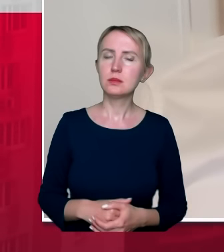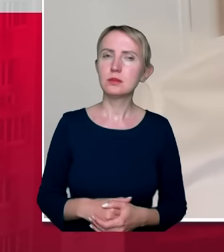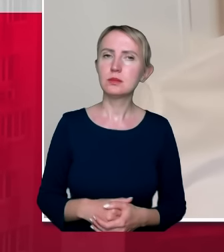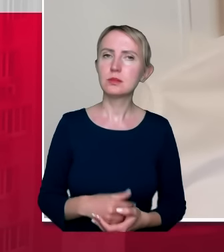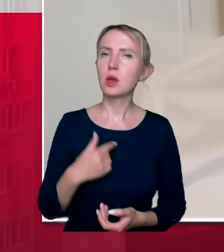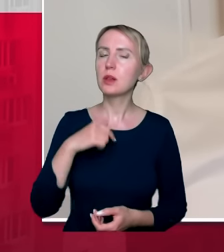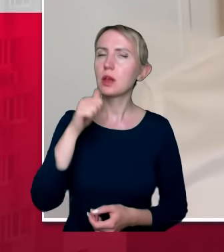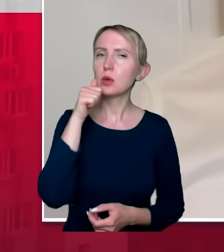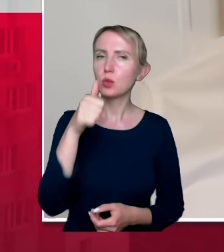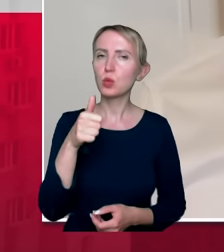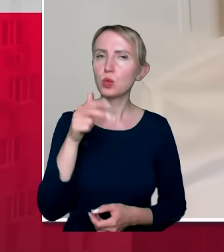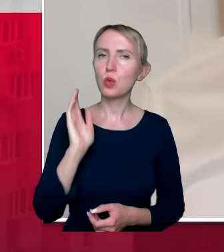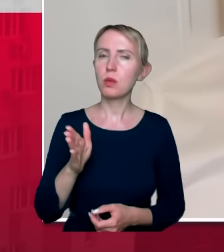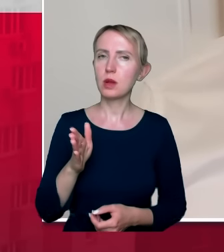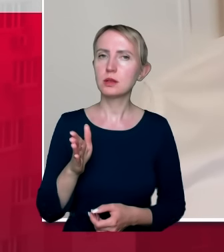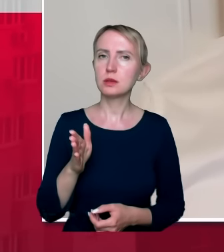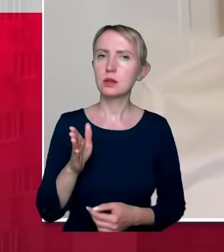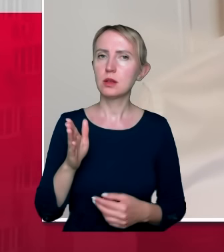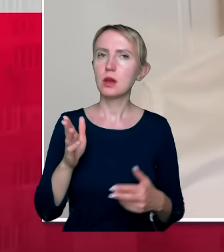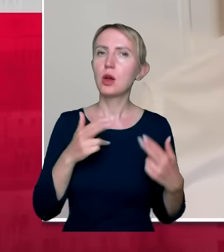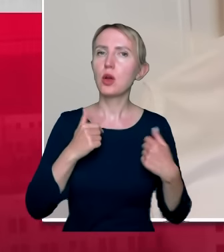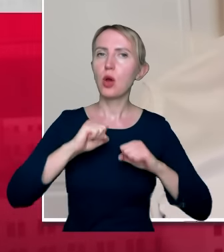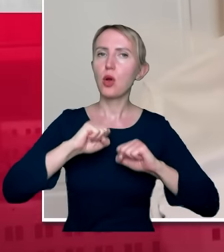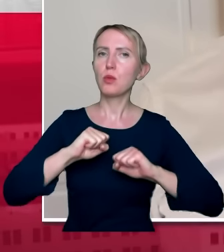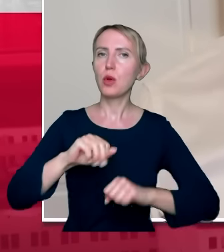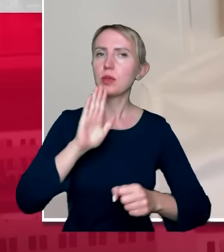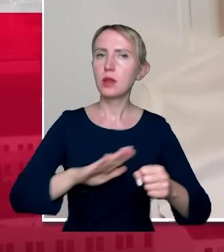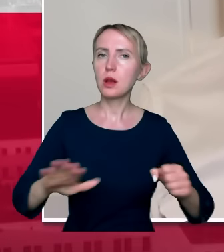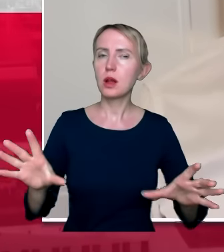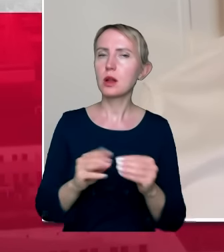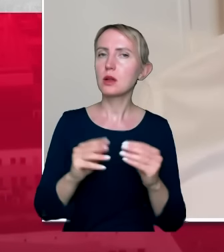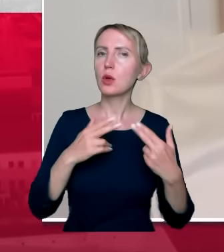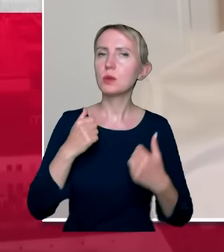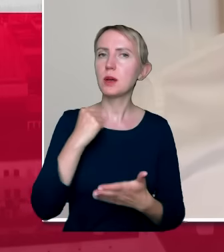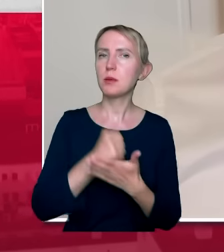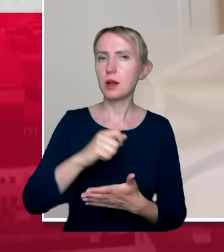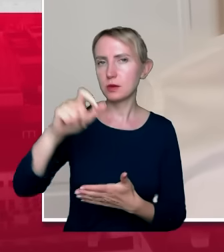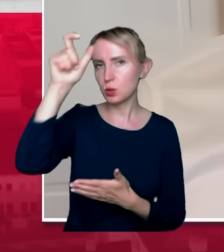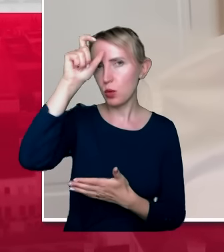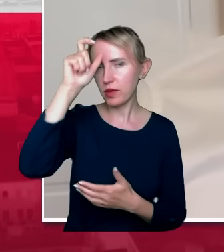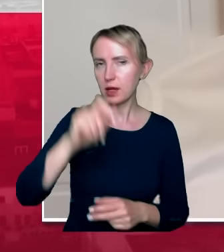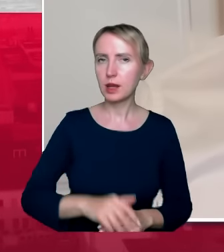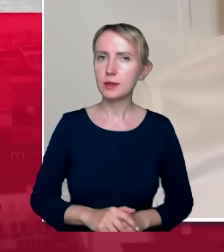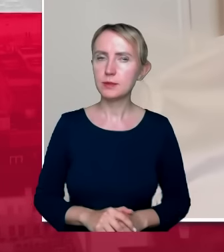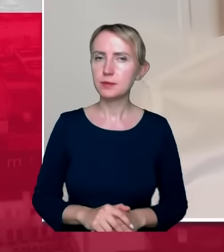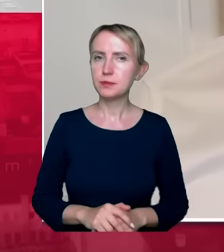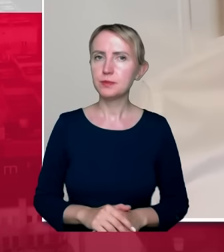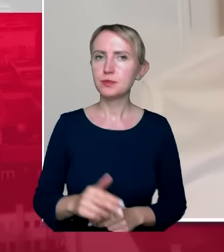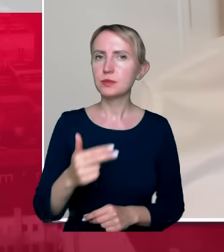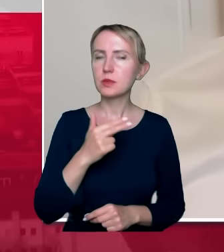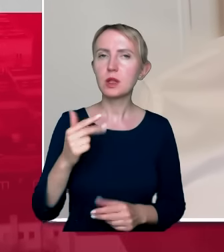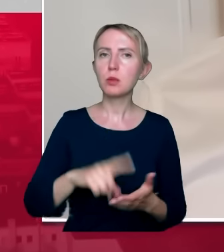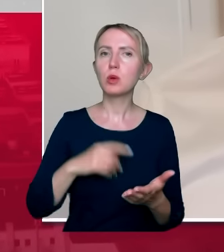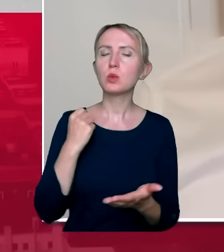jutro mam Komisję Obrony Narodowej razem z Komisją Praw Człowieka na temat ustawy,